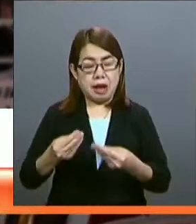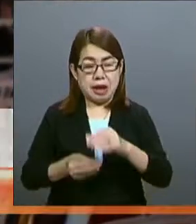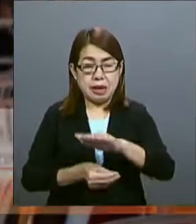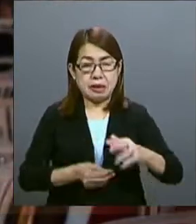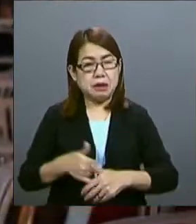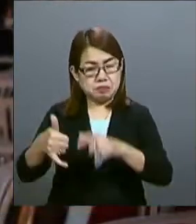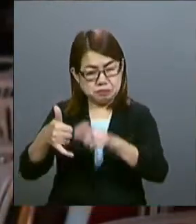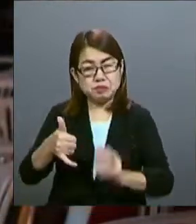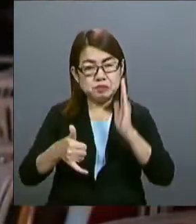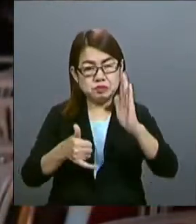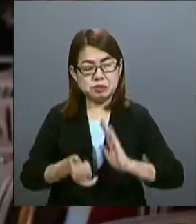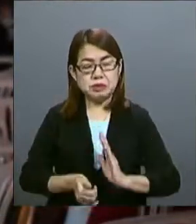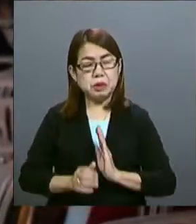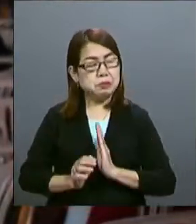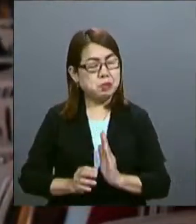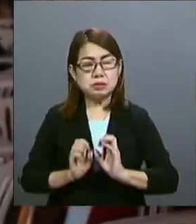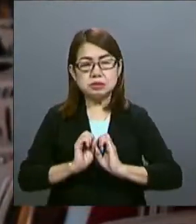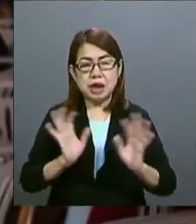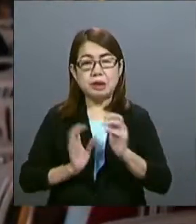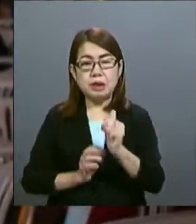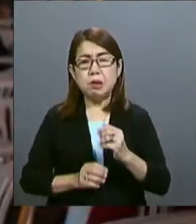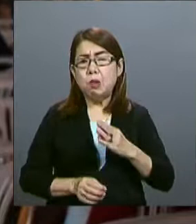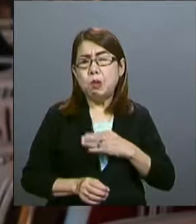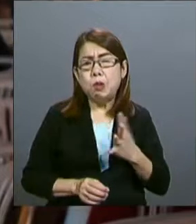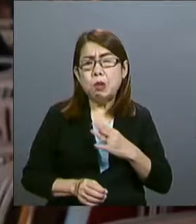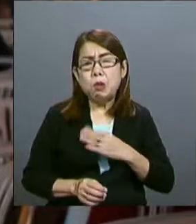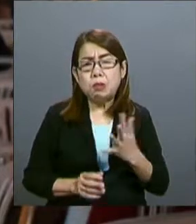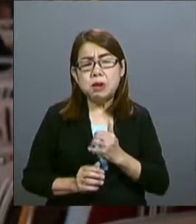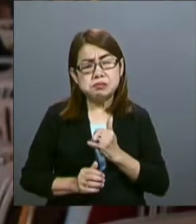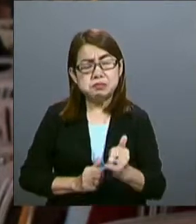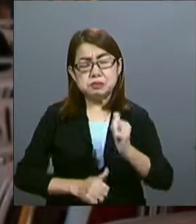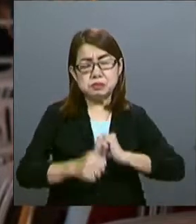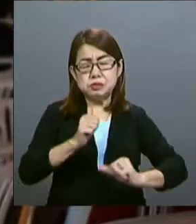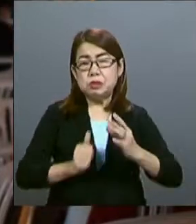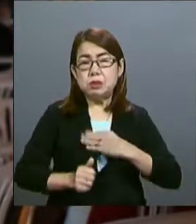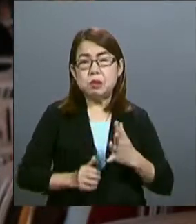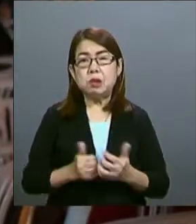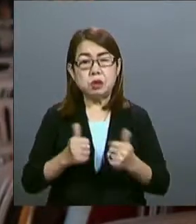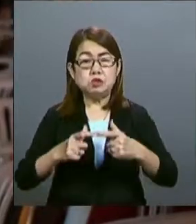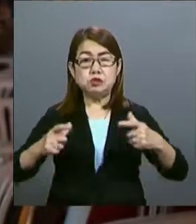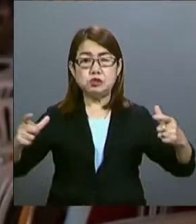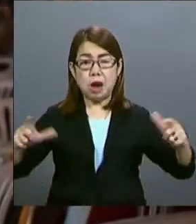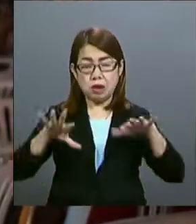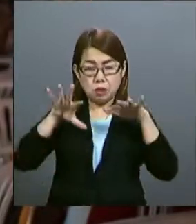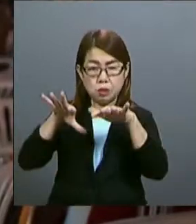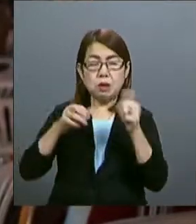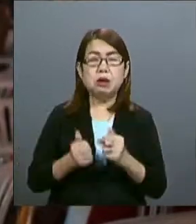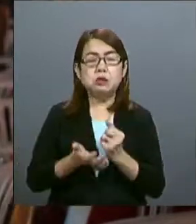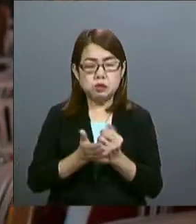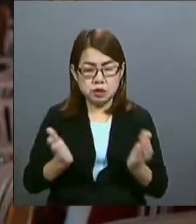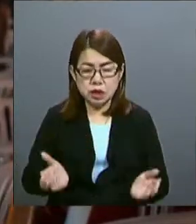ที่ดีแล้วก็สำคัญก็คือการกล้าแสดงออกนะครับในเวทีที่เป็นเวทีขนาดใหญ่ขนาดนี้ก็เป็นการส่งเสริมเยาวชน